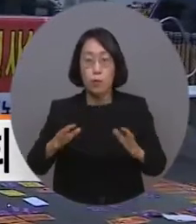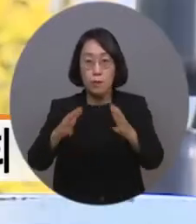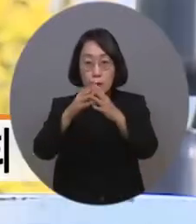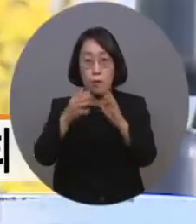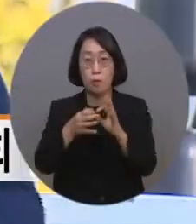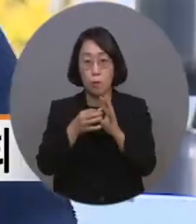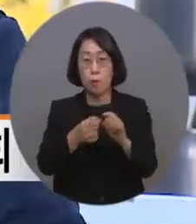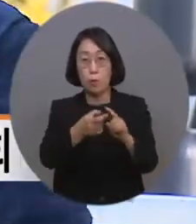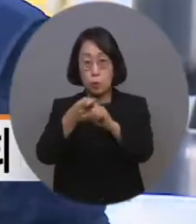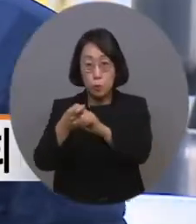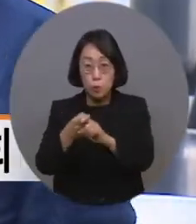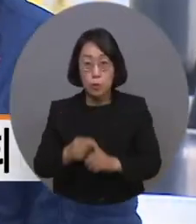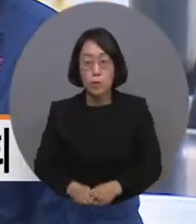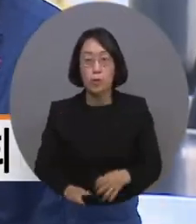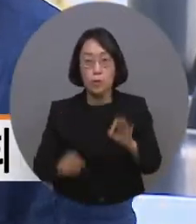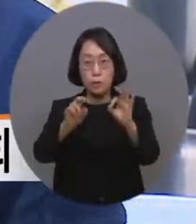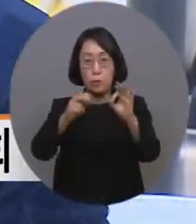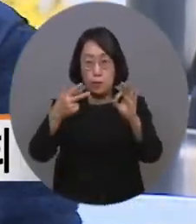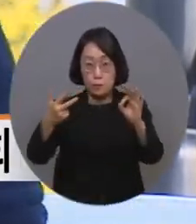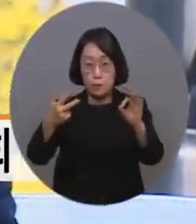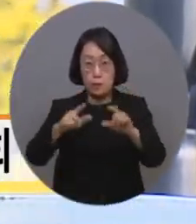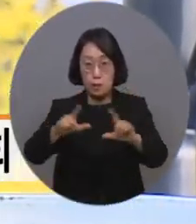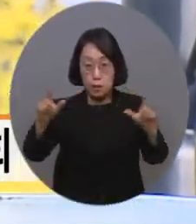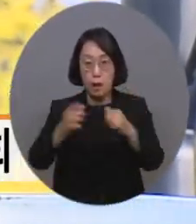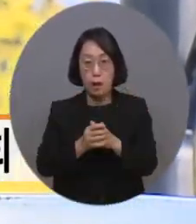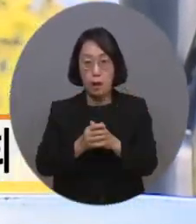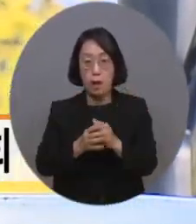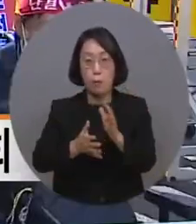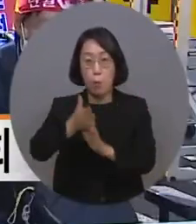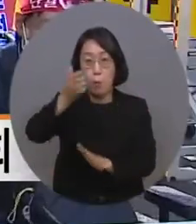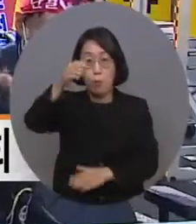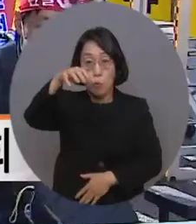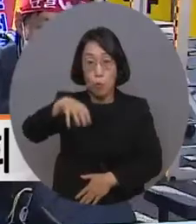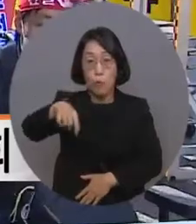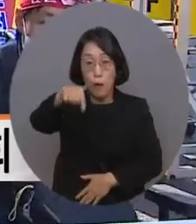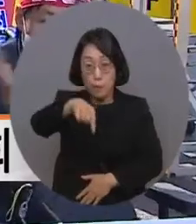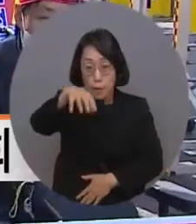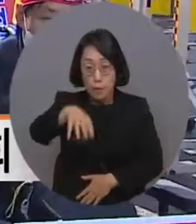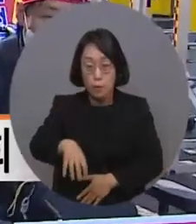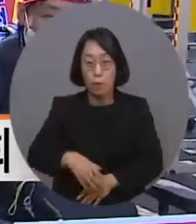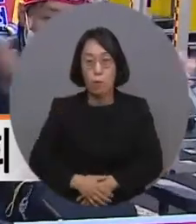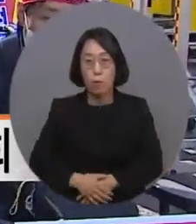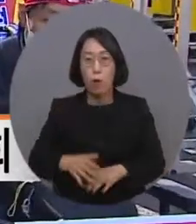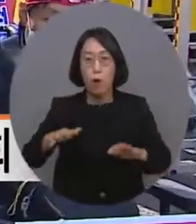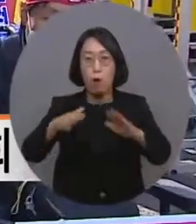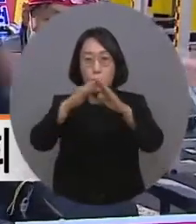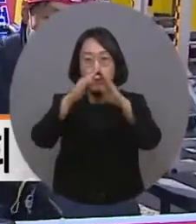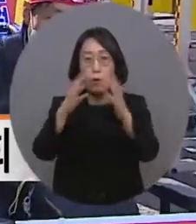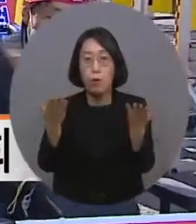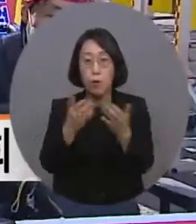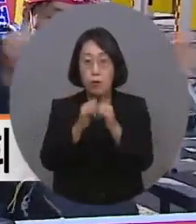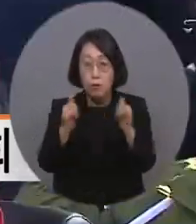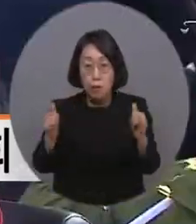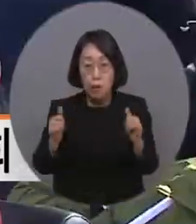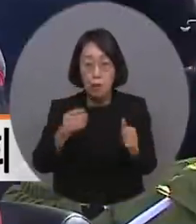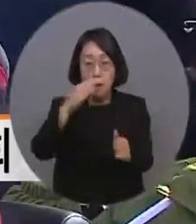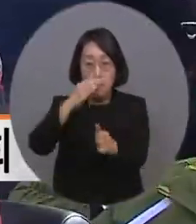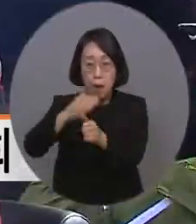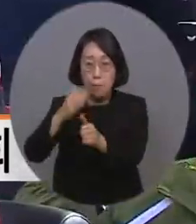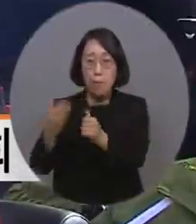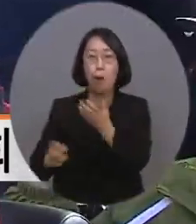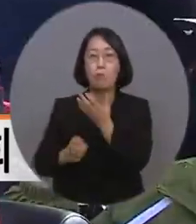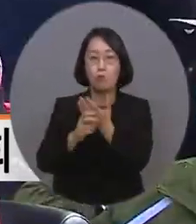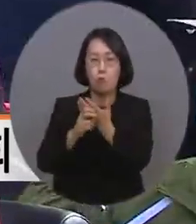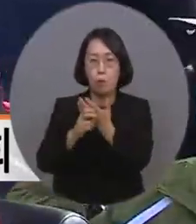전국장애인건설산업노동조합이 지난 10월 27일 민주노총본부 앞에서 민주노총건설노조에 장애인 부당해고를 규탄하는